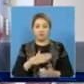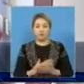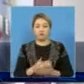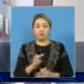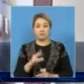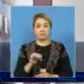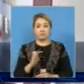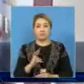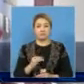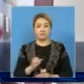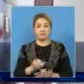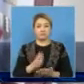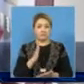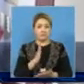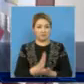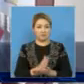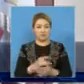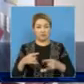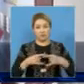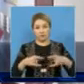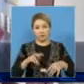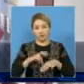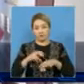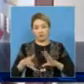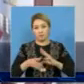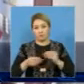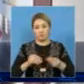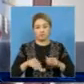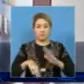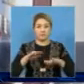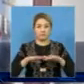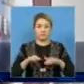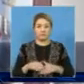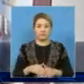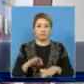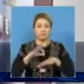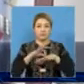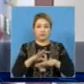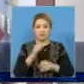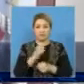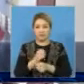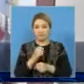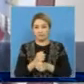узкие специалисты и специалисты УЗИ, врачи общей практики. Ведется работа